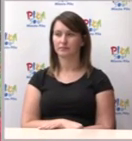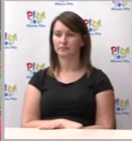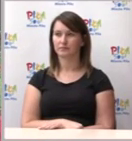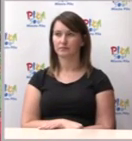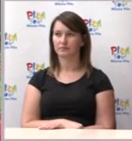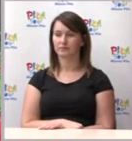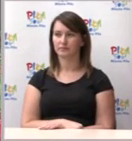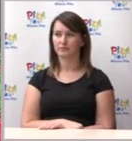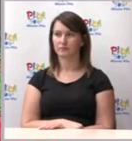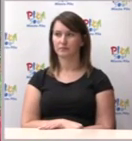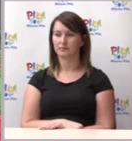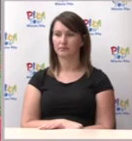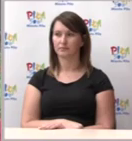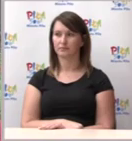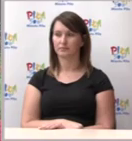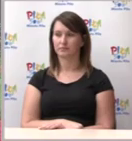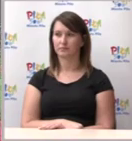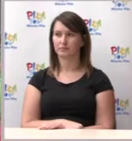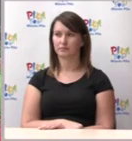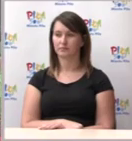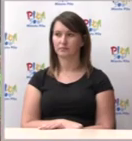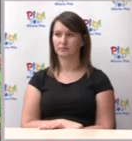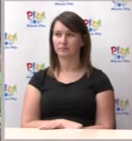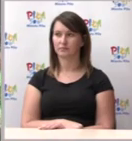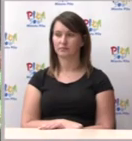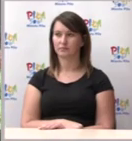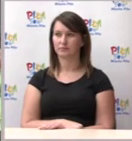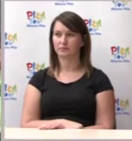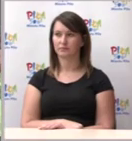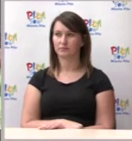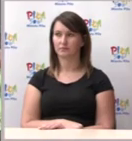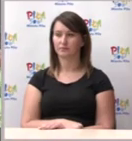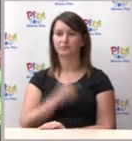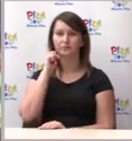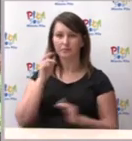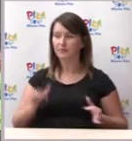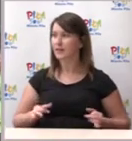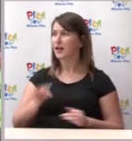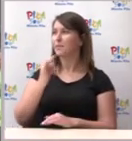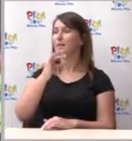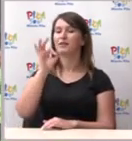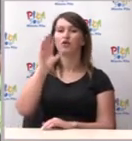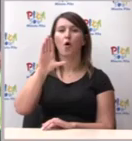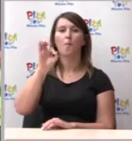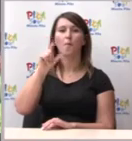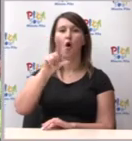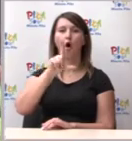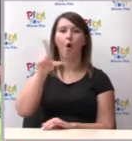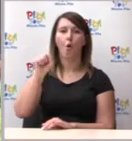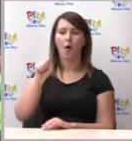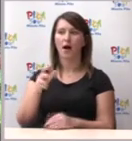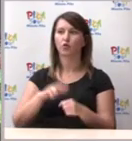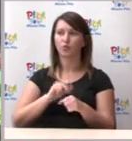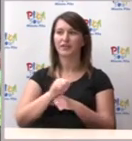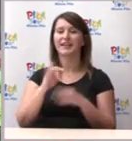imprezę udźwignąć. Tutaj siedzący pan radny Marek Toboła był pierwszą osobą, właśnie pracujący